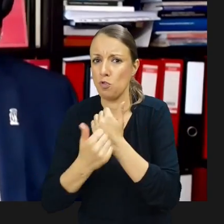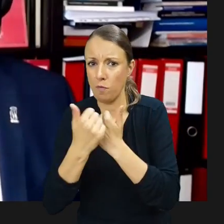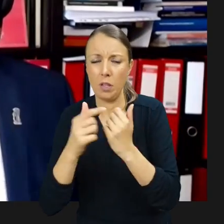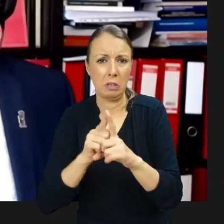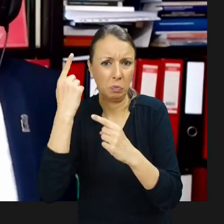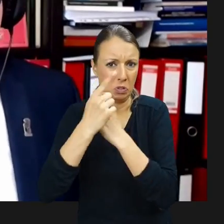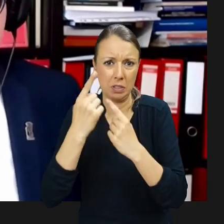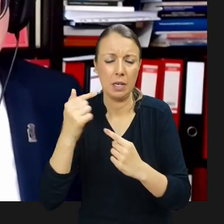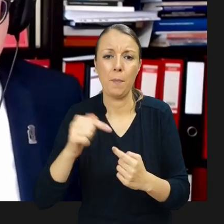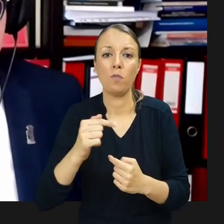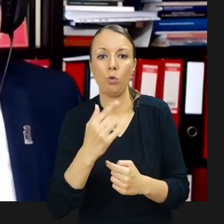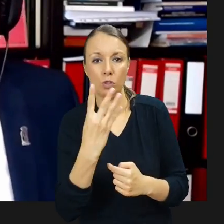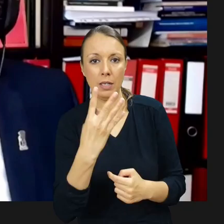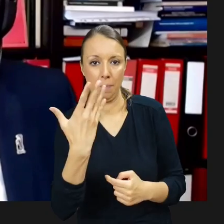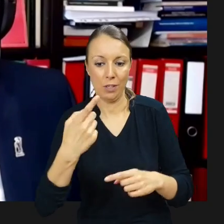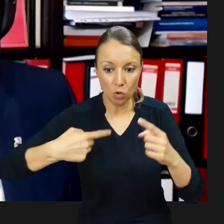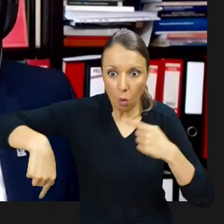kółek, tylko